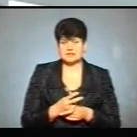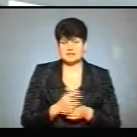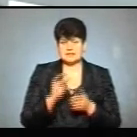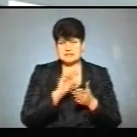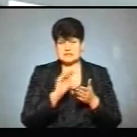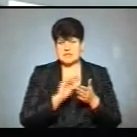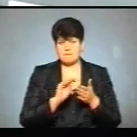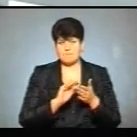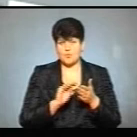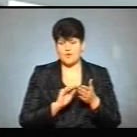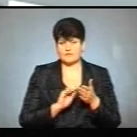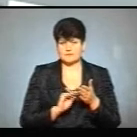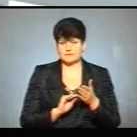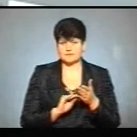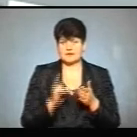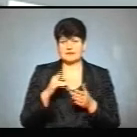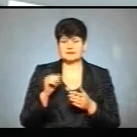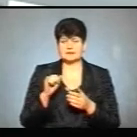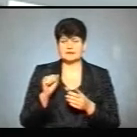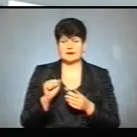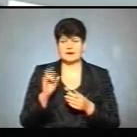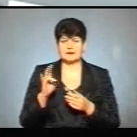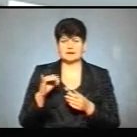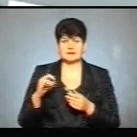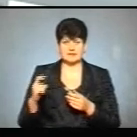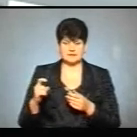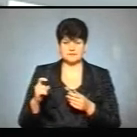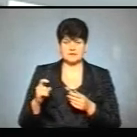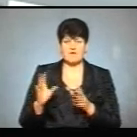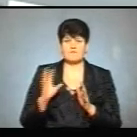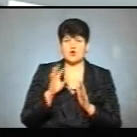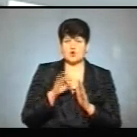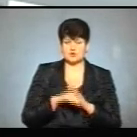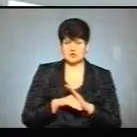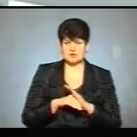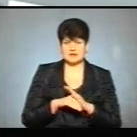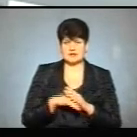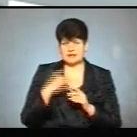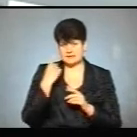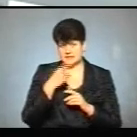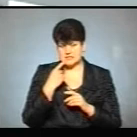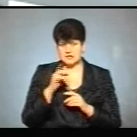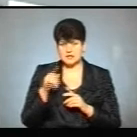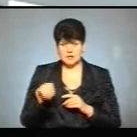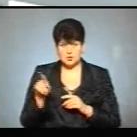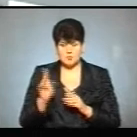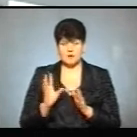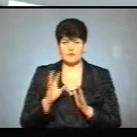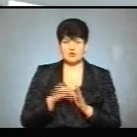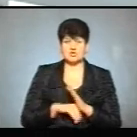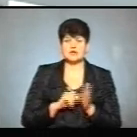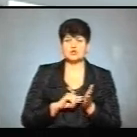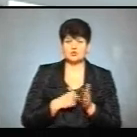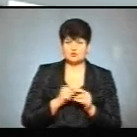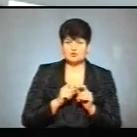заповнення відповідних даних про себе, особистих даних, включаючи і ідентифікаційний номер, включаючи і довідку